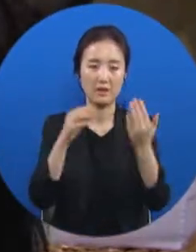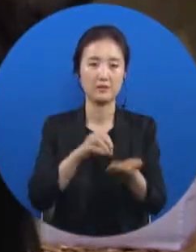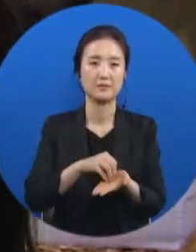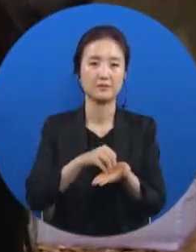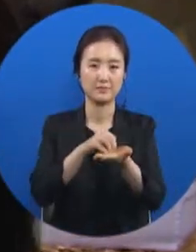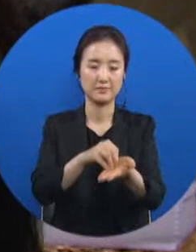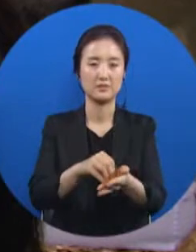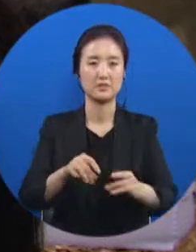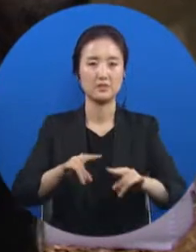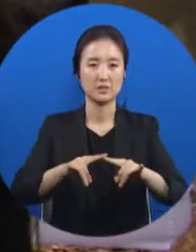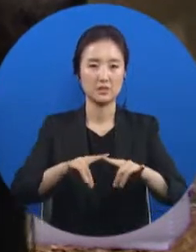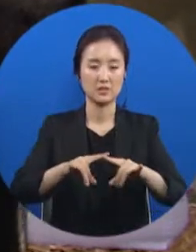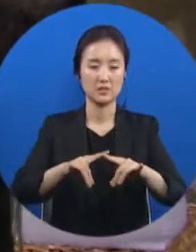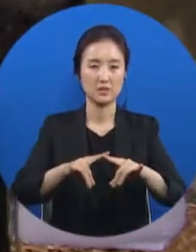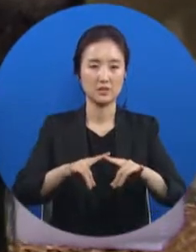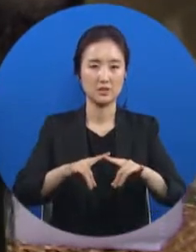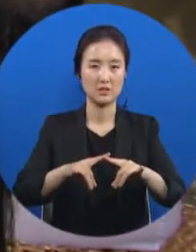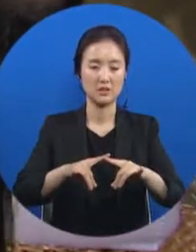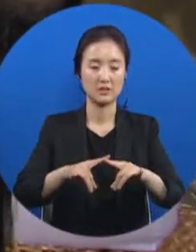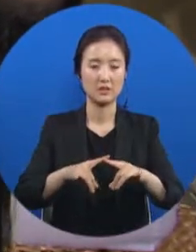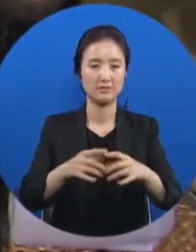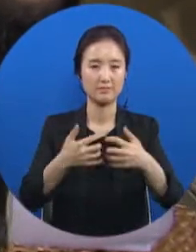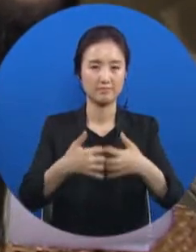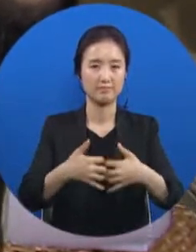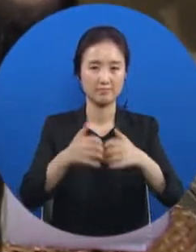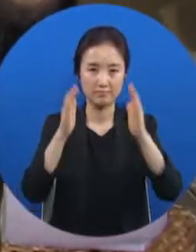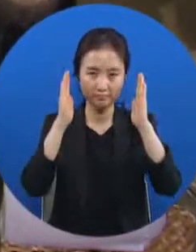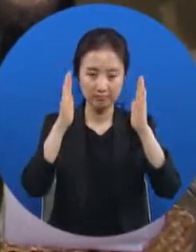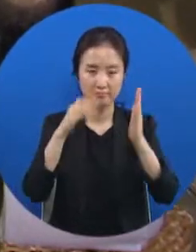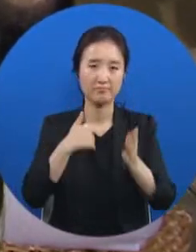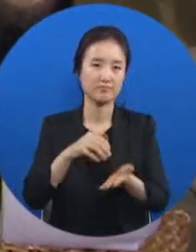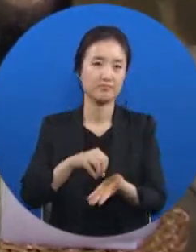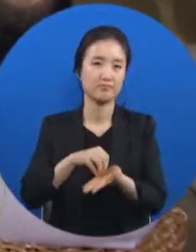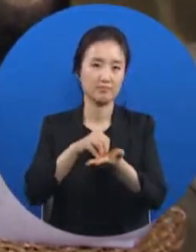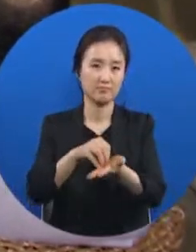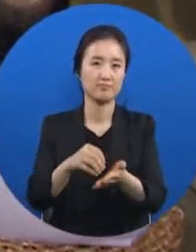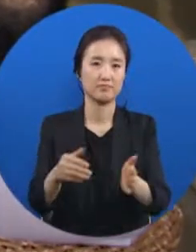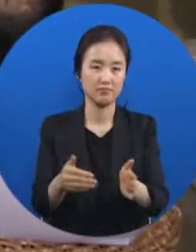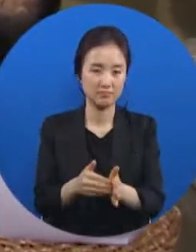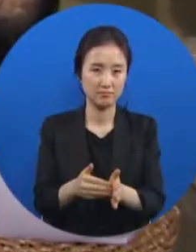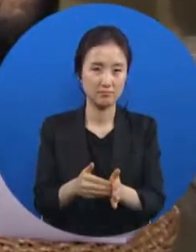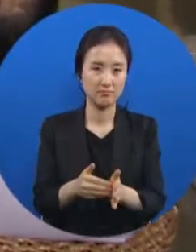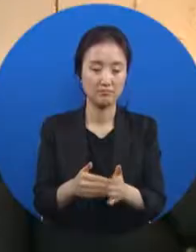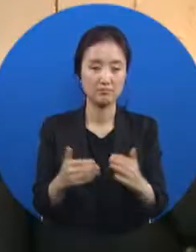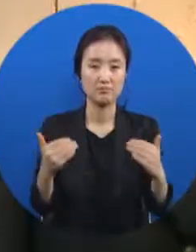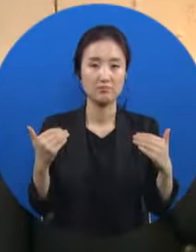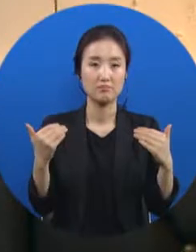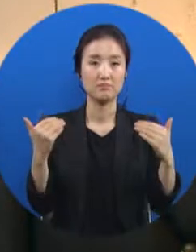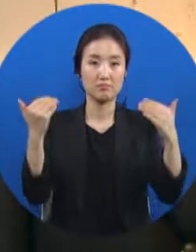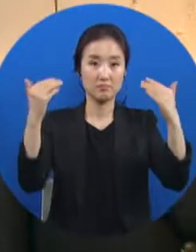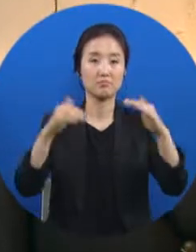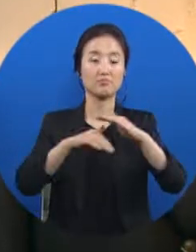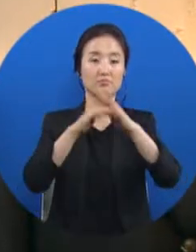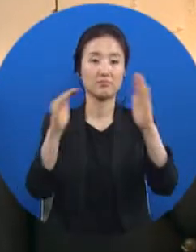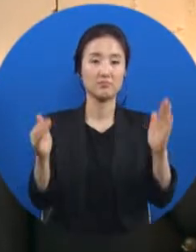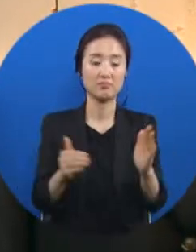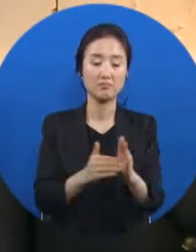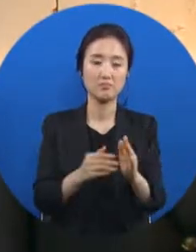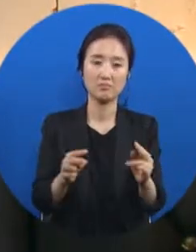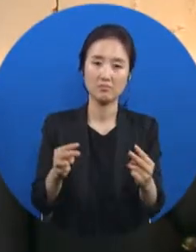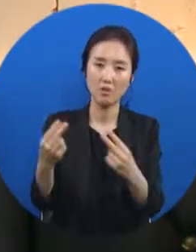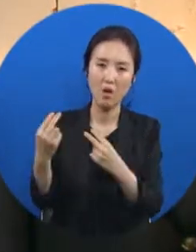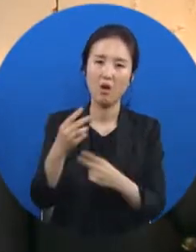들어갔어요. 그때부터 지나고 나서 보니까 전 어려운 환경이었더라고. 지나고 나서 보니까. 그래서